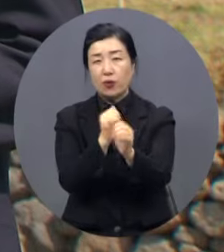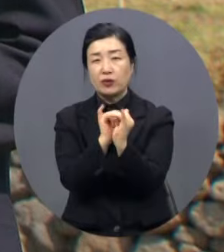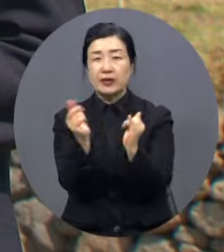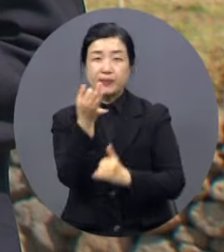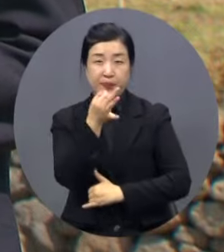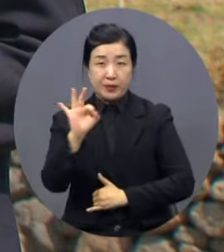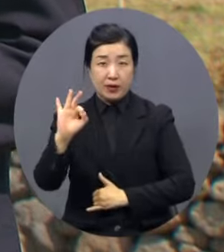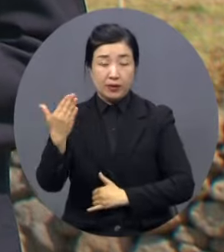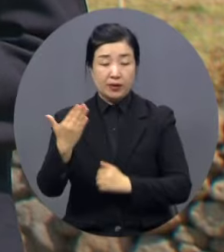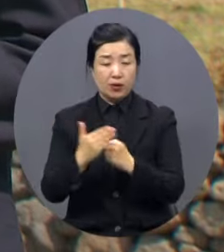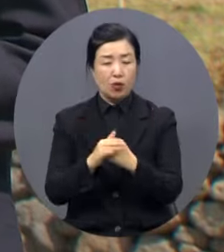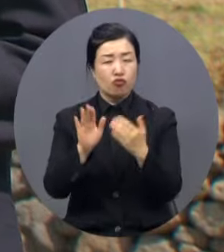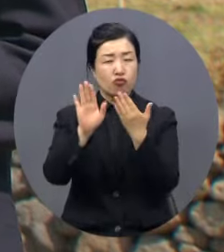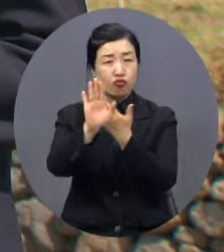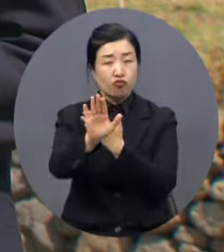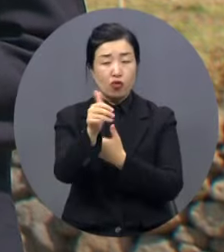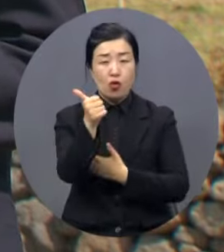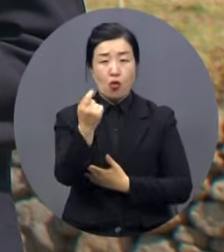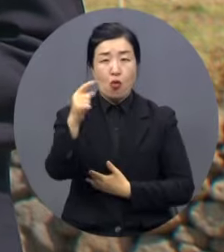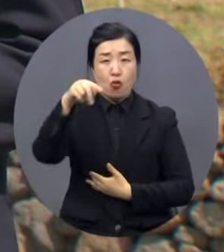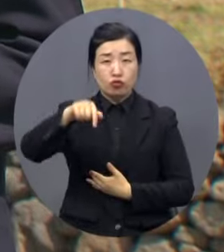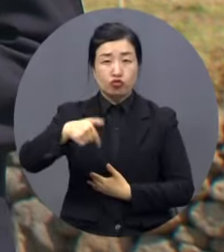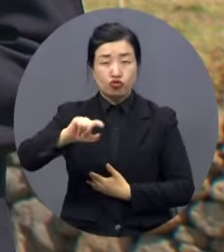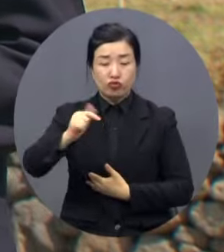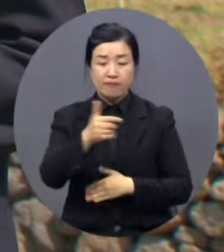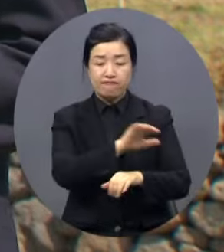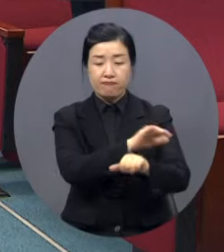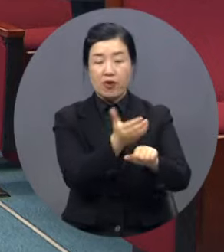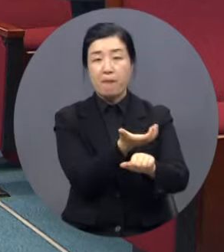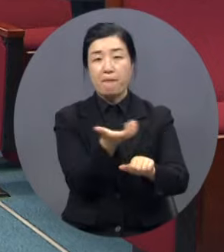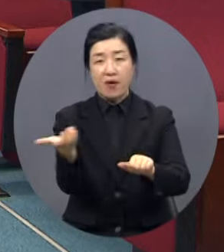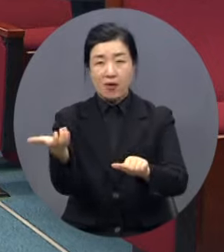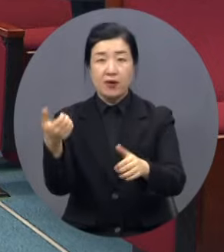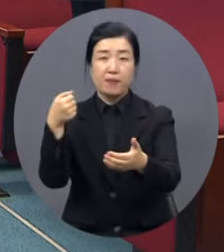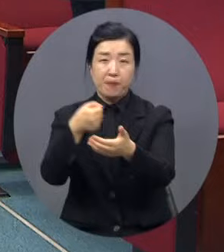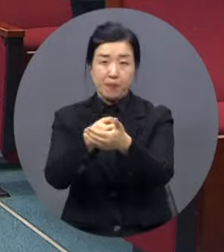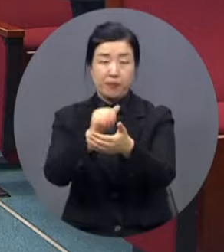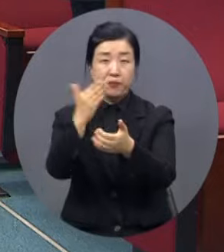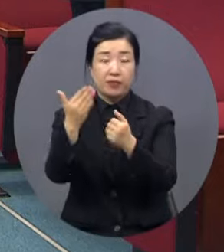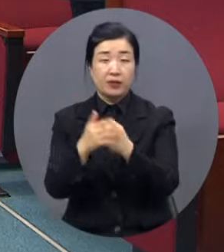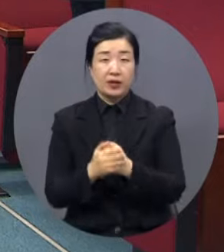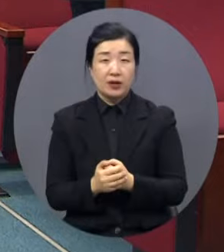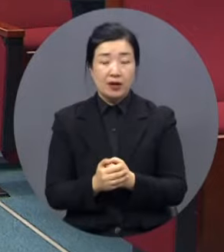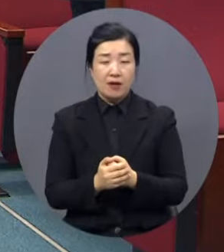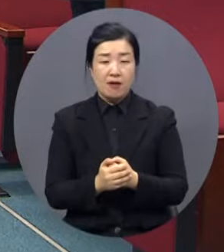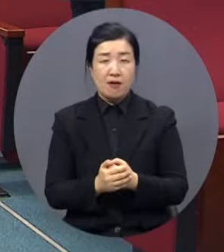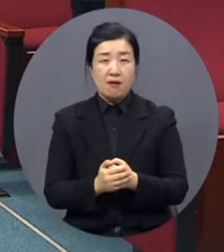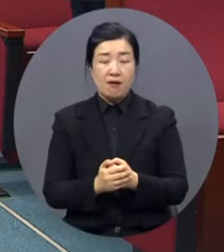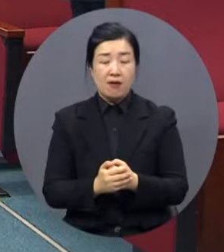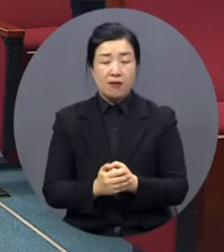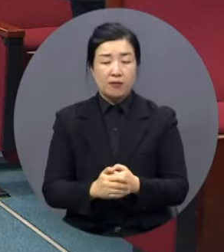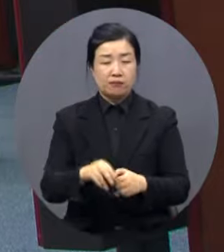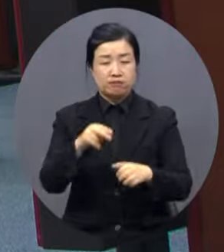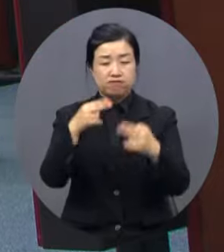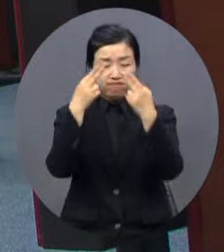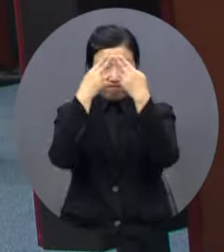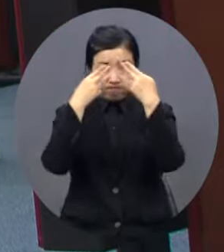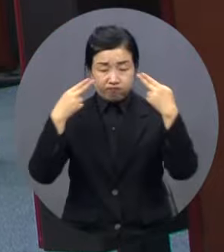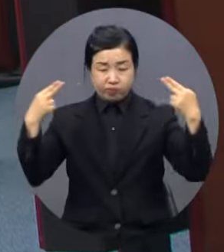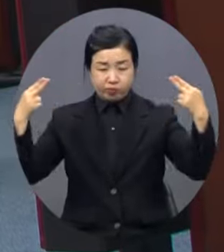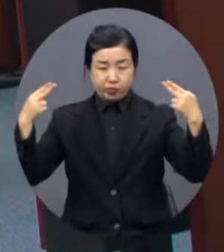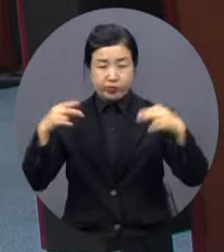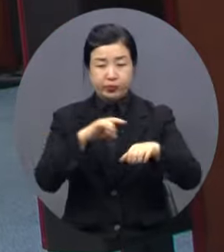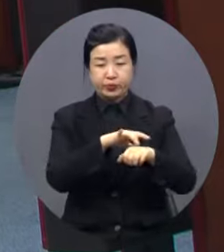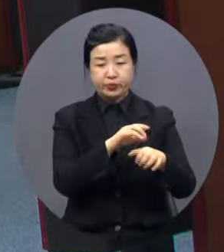인정됐고 이후 국립제주 호국원 안장이 결정됐습니다 군 의장대가 영정과 유골함을 들고 호국원